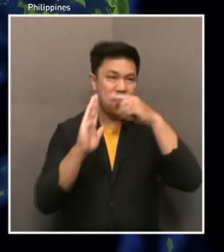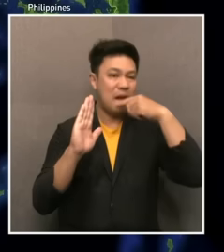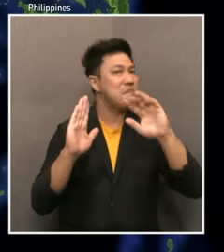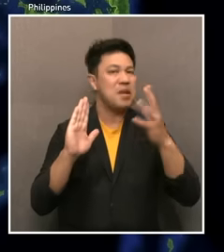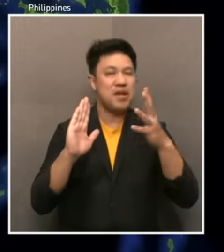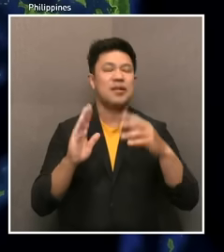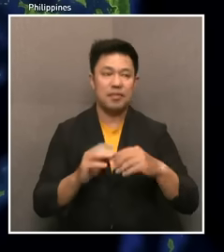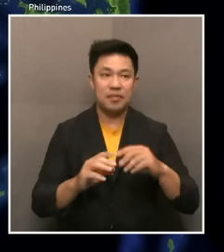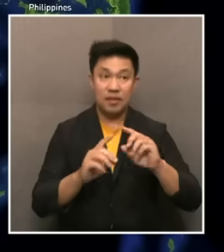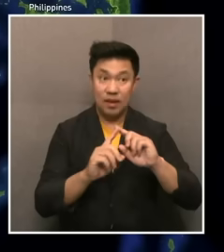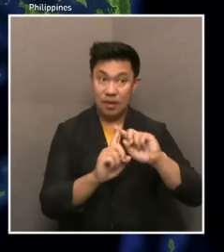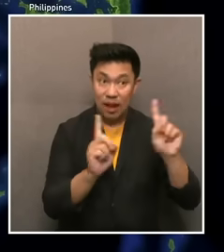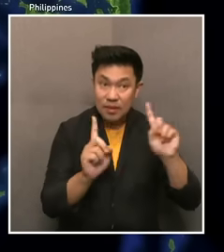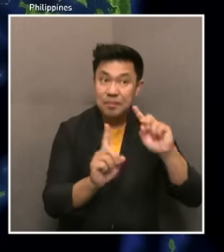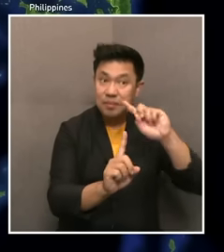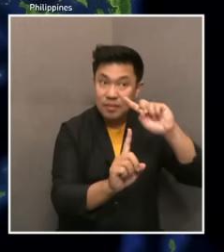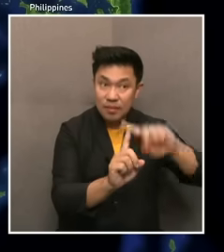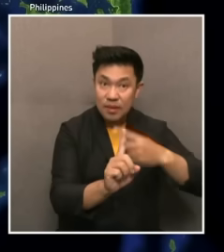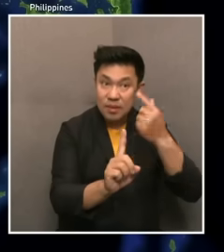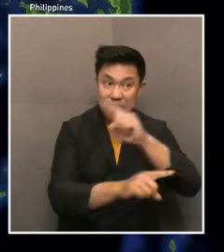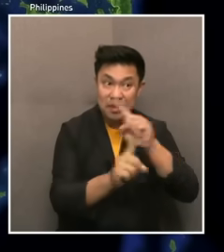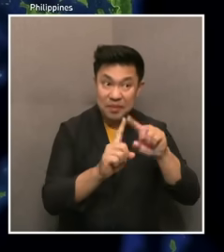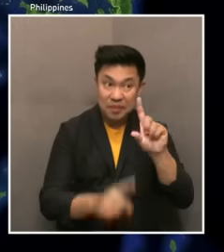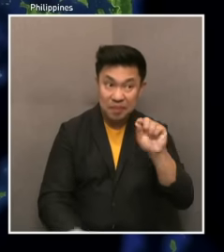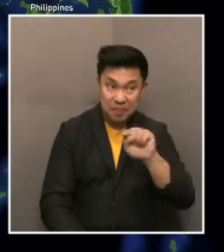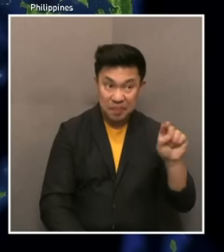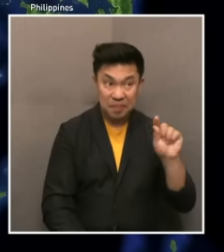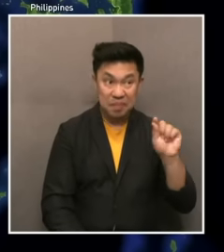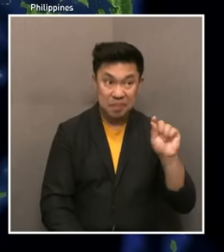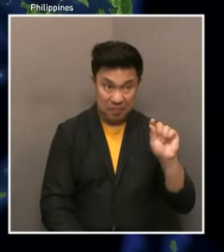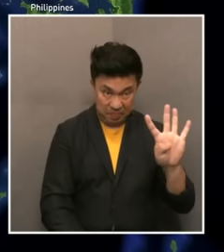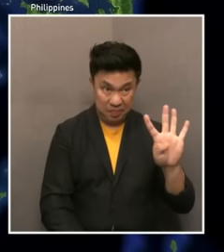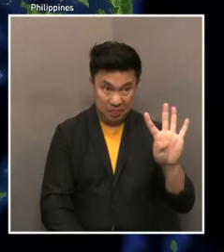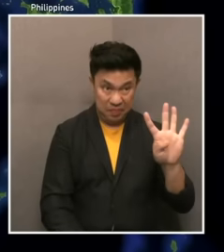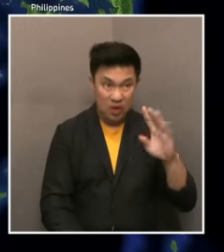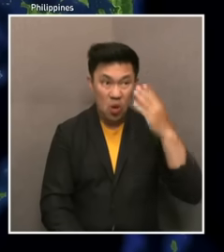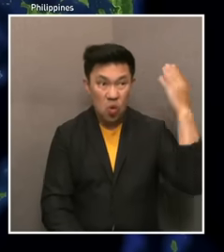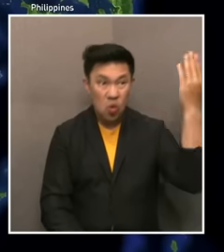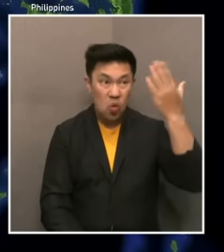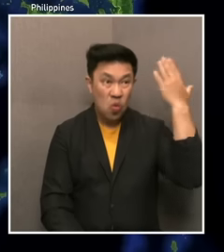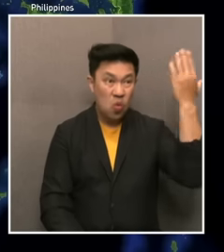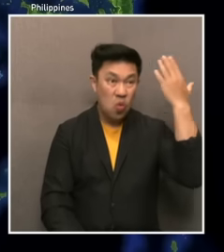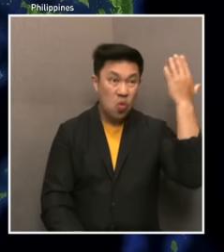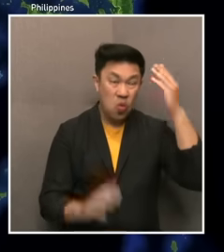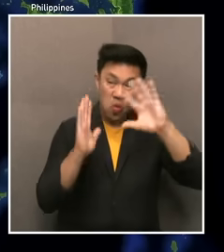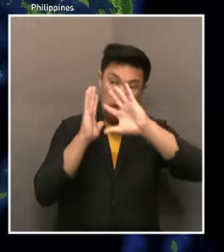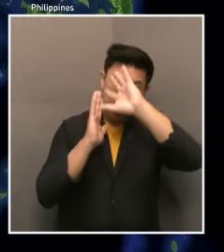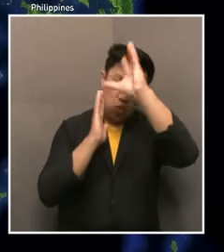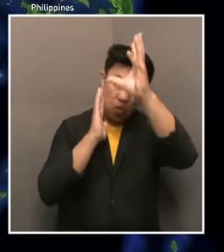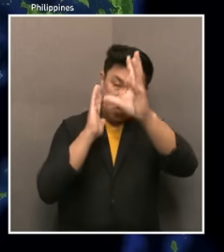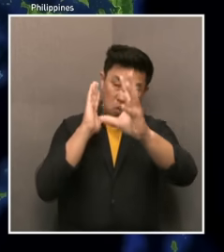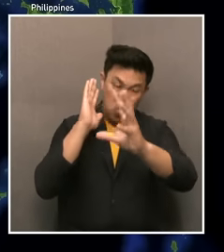แต่ในช่วงวันที่ 20 -24พฤศจิกายนนี้มรสุมตะวันออกเฉียงเหนือที่พัดปกคลุมอ่าว